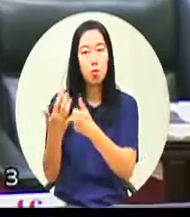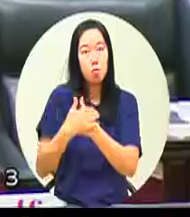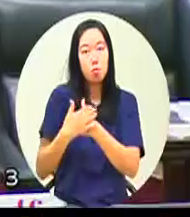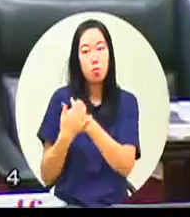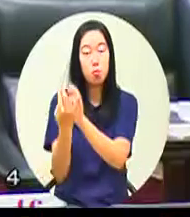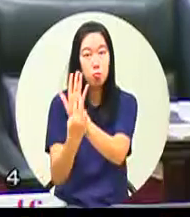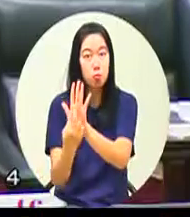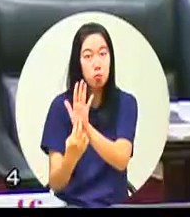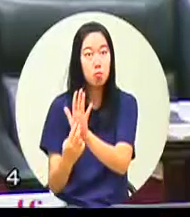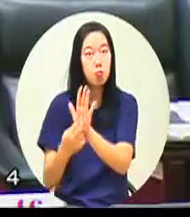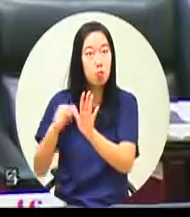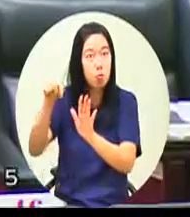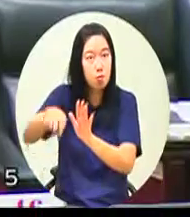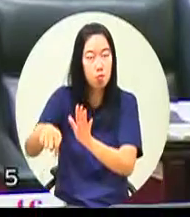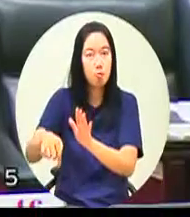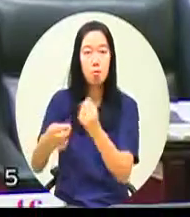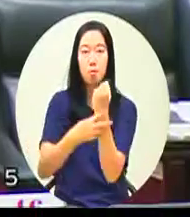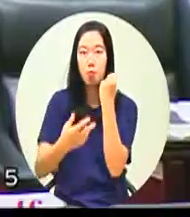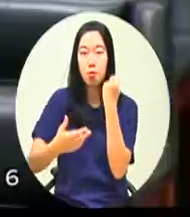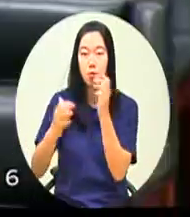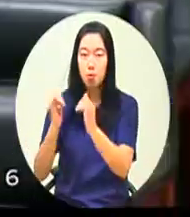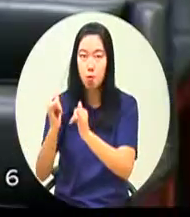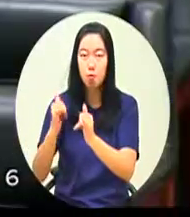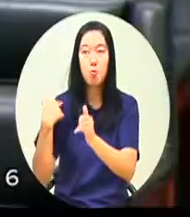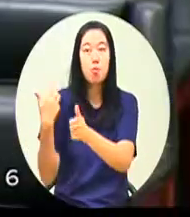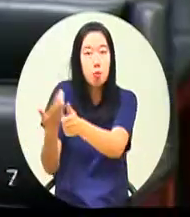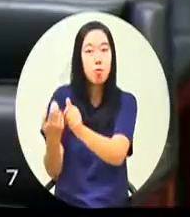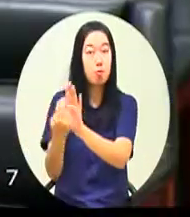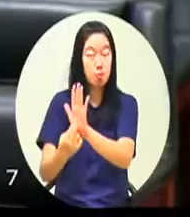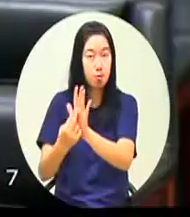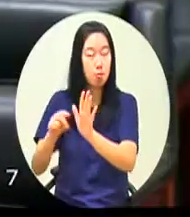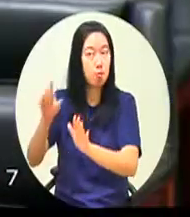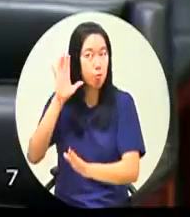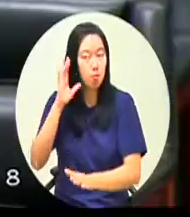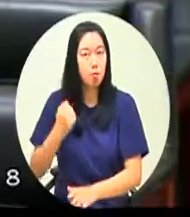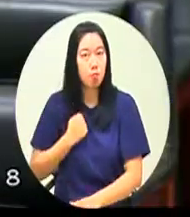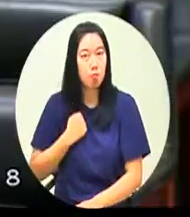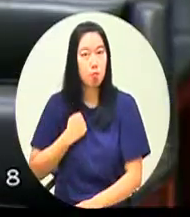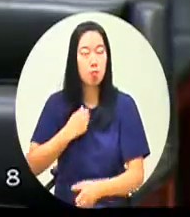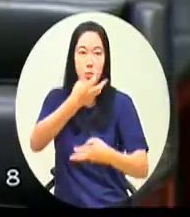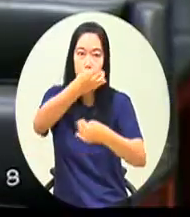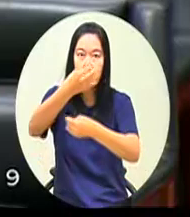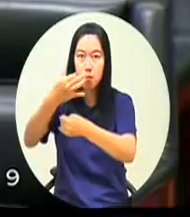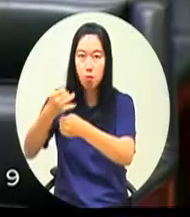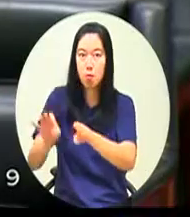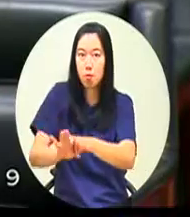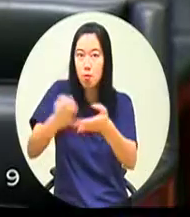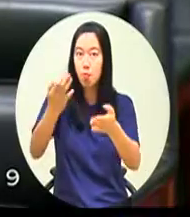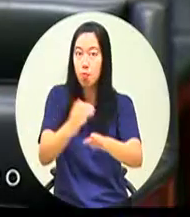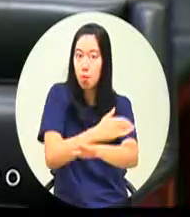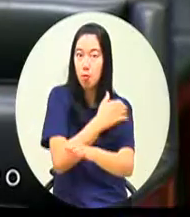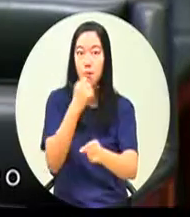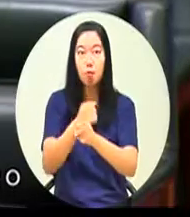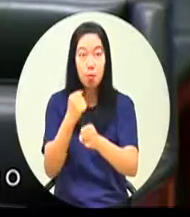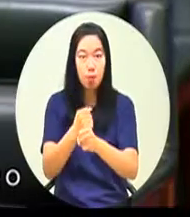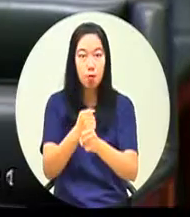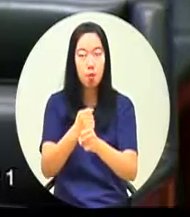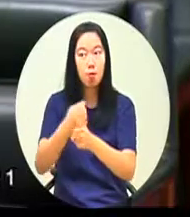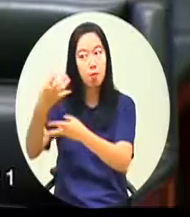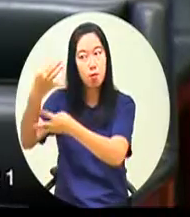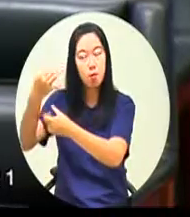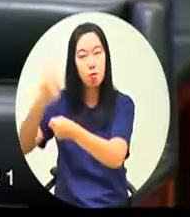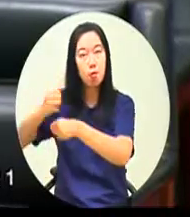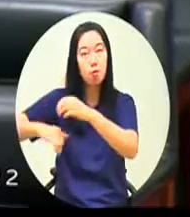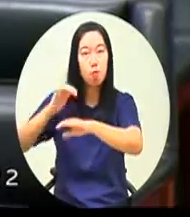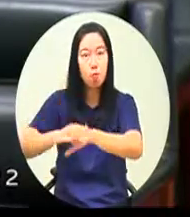石门潭、石门潭的里民听，予伊知影讲，咱当时会当来动工，啊，当时要来完工，是毋是？咱蔡局